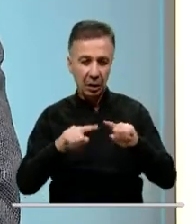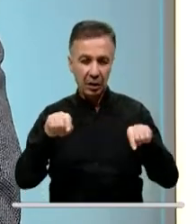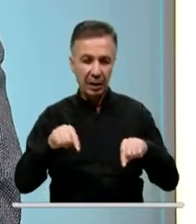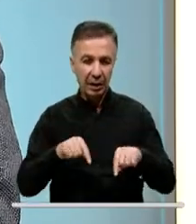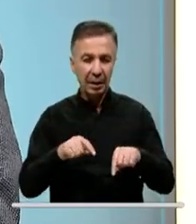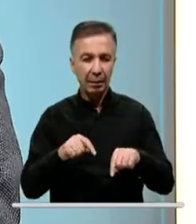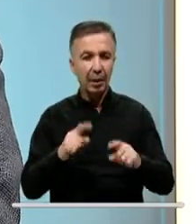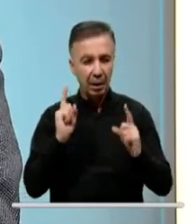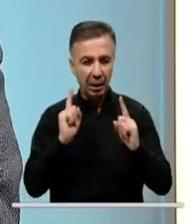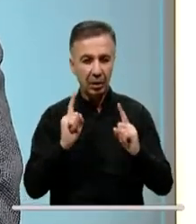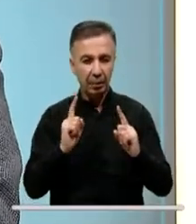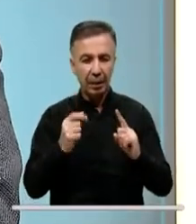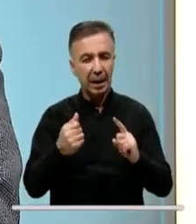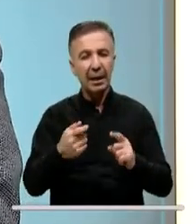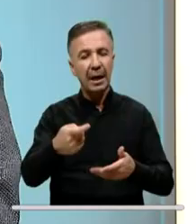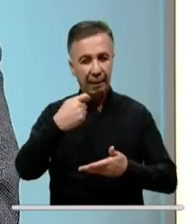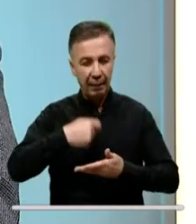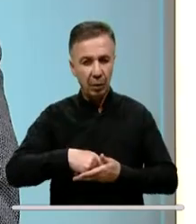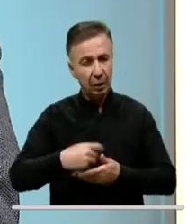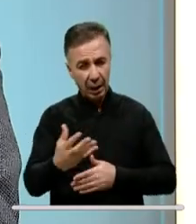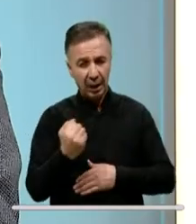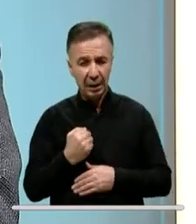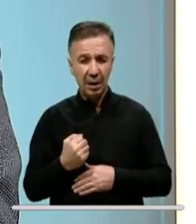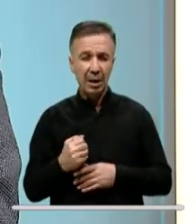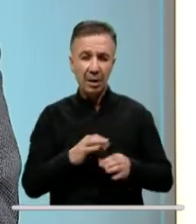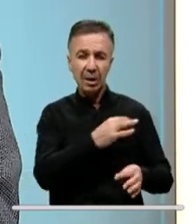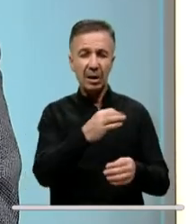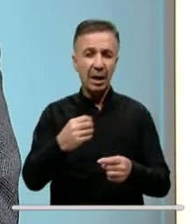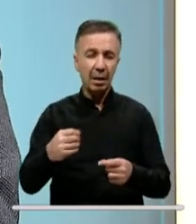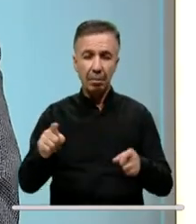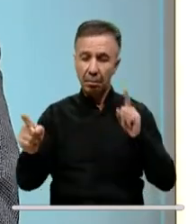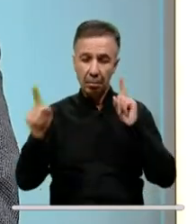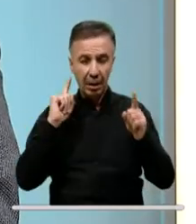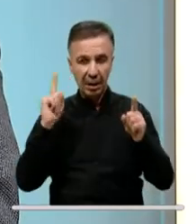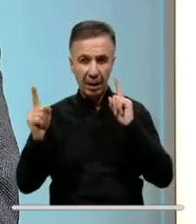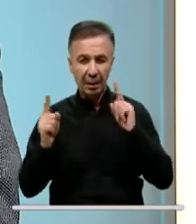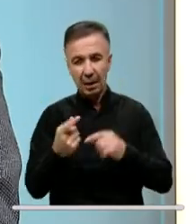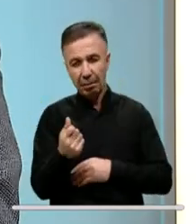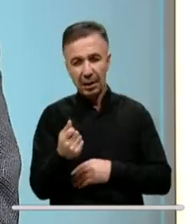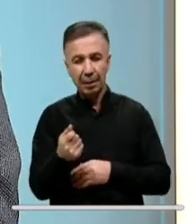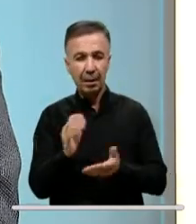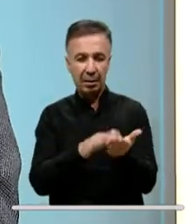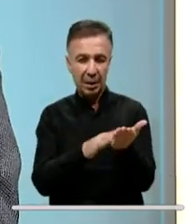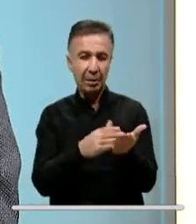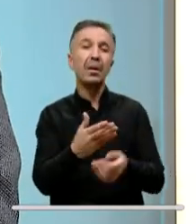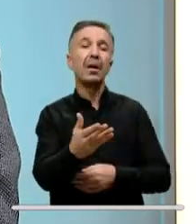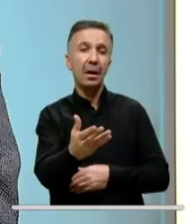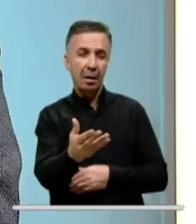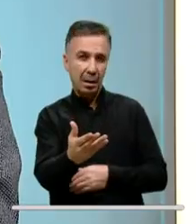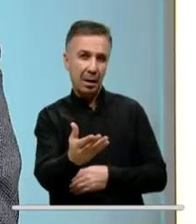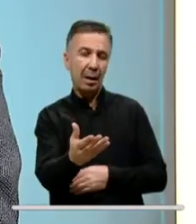da kişiler mahkemeye başvurup da mahkemede maddi bir tazminat şeklinde